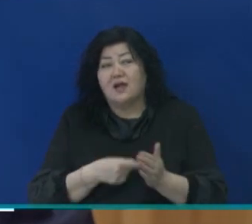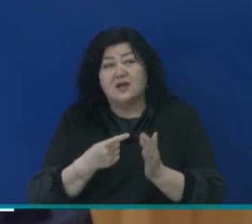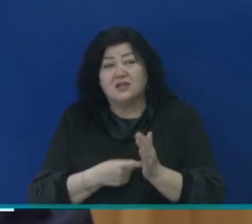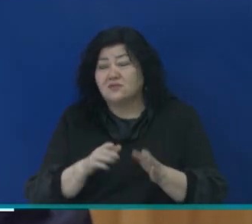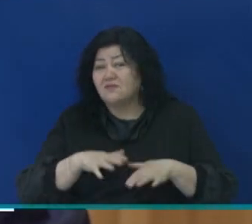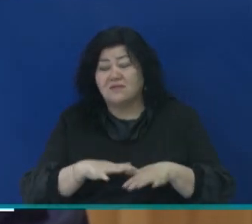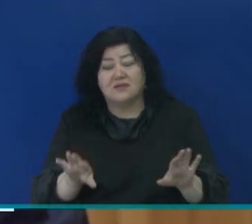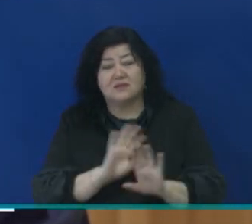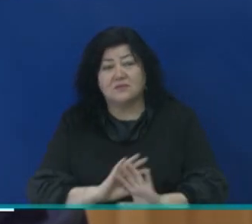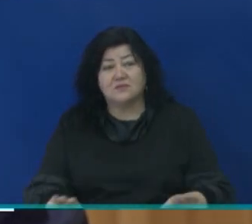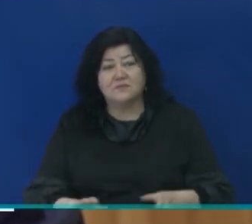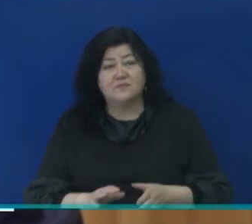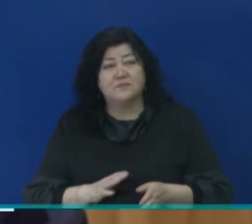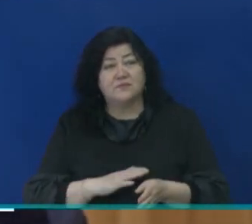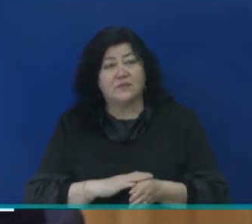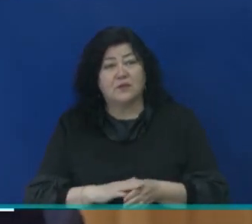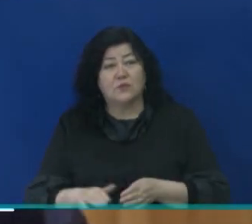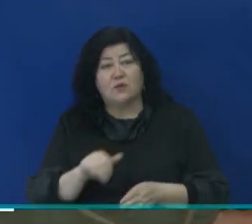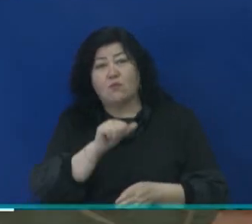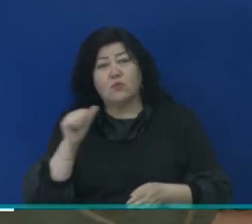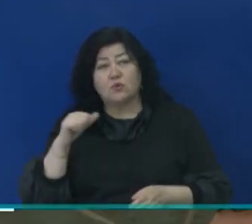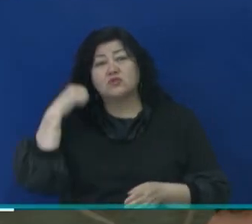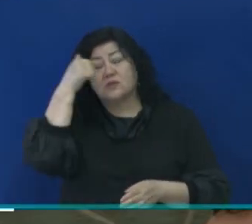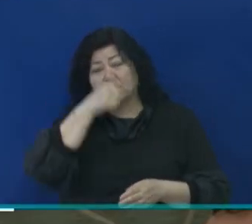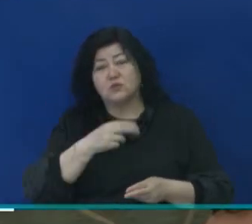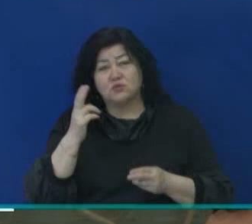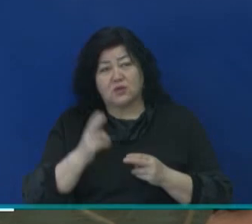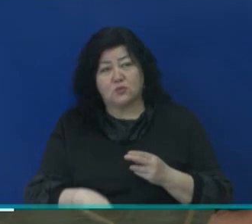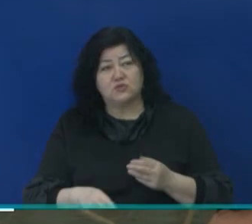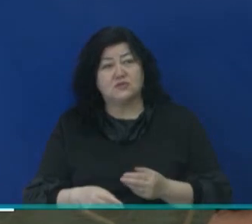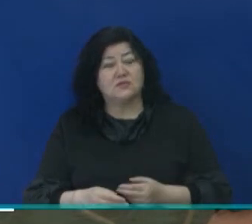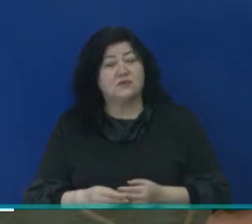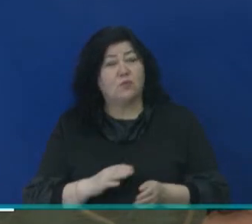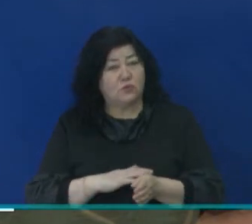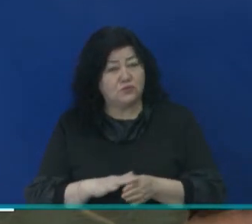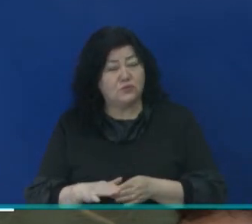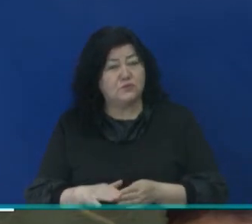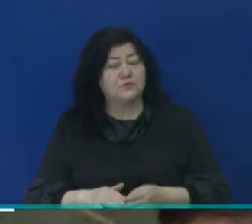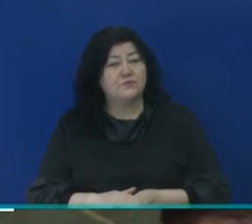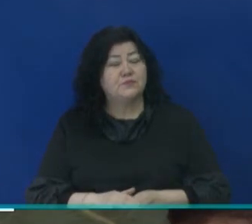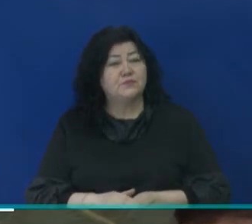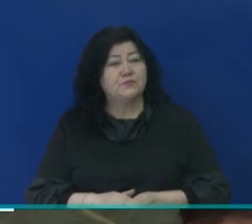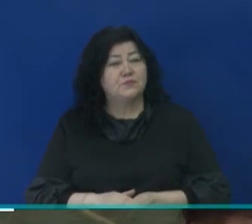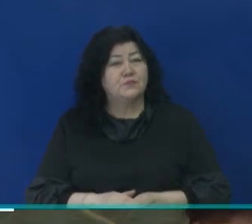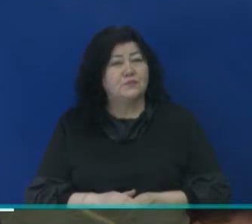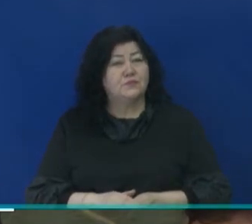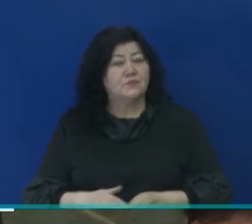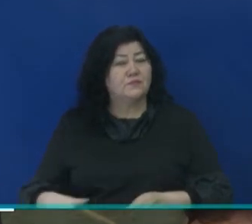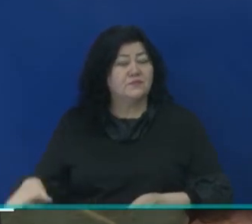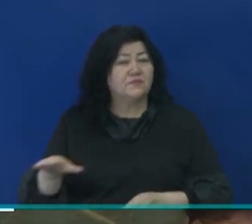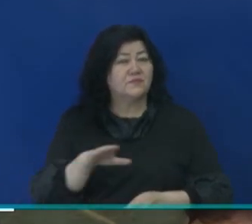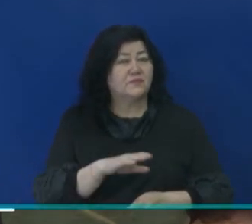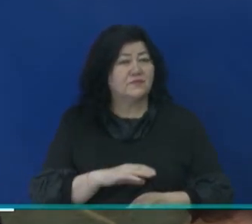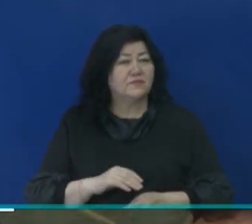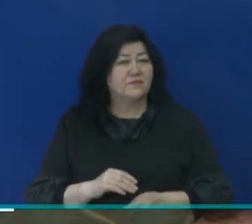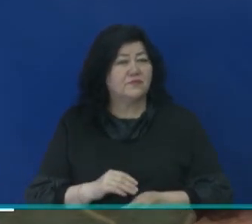ал толығымен келесі жылы. Қыс айларында ауруханамыз өте суық, бұның барлық халық біледі.